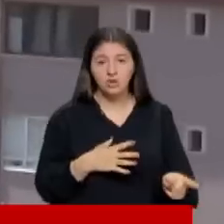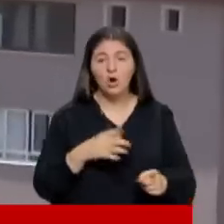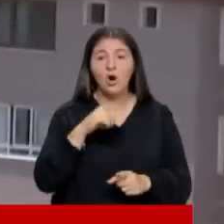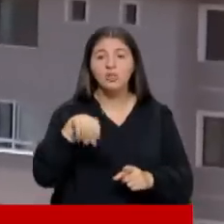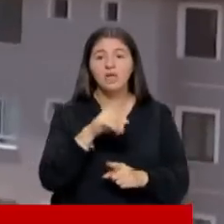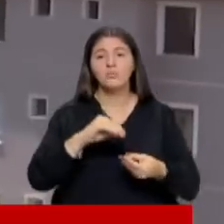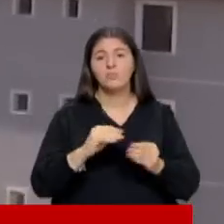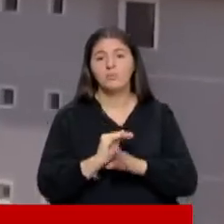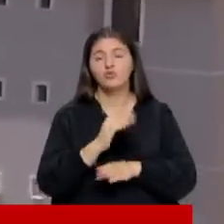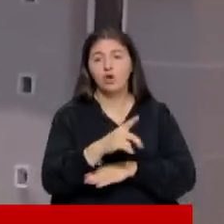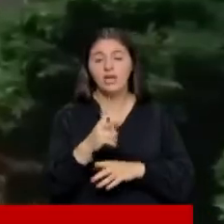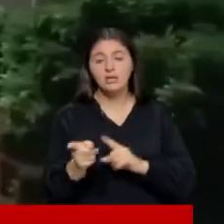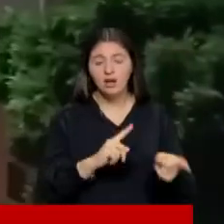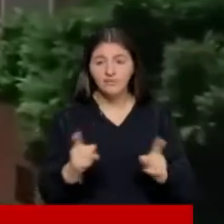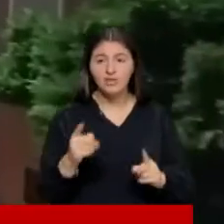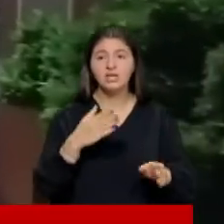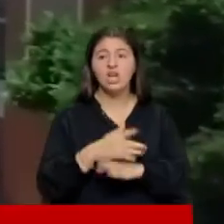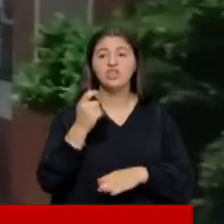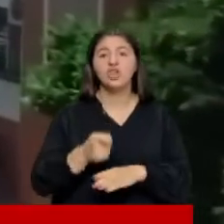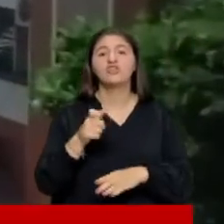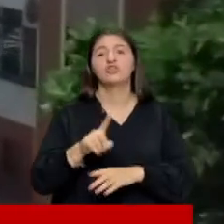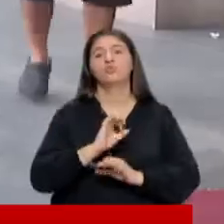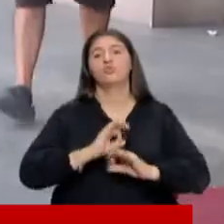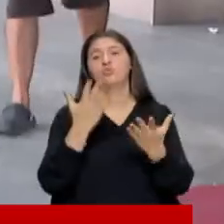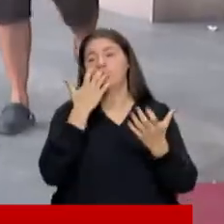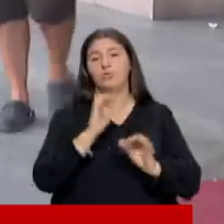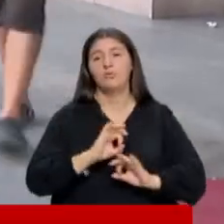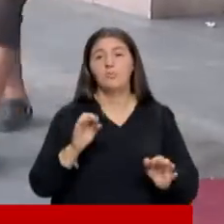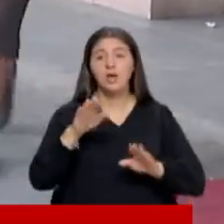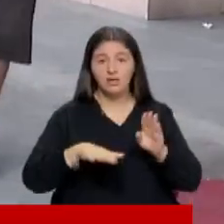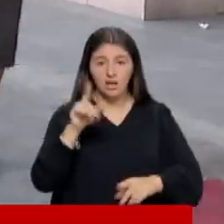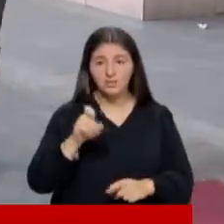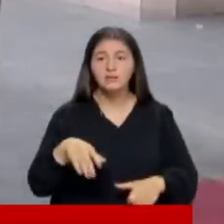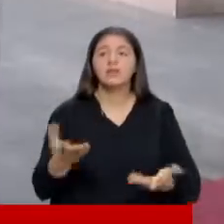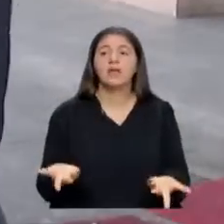onlarda mağdur iki tarafta gerçekçi çözüm bekliyor adaletin